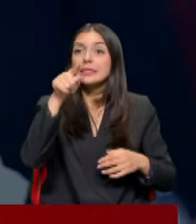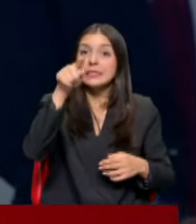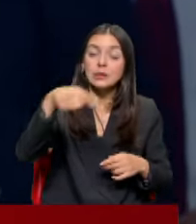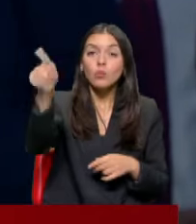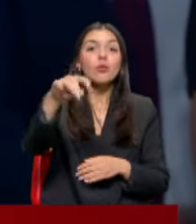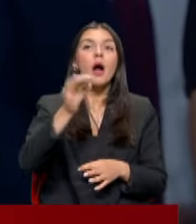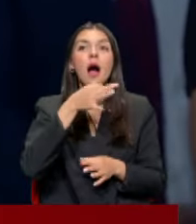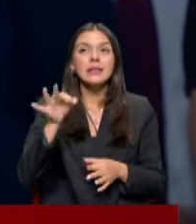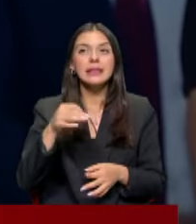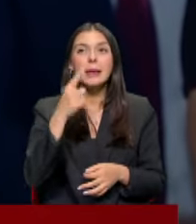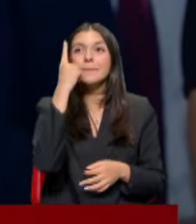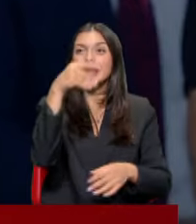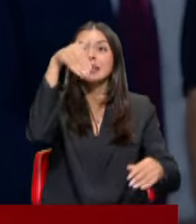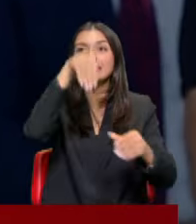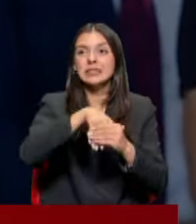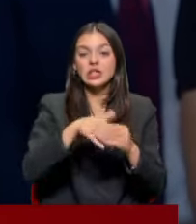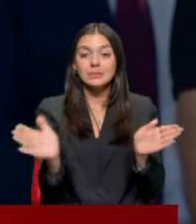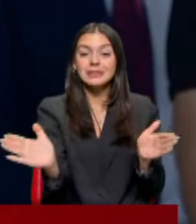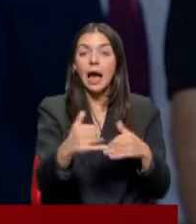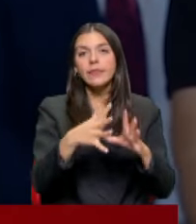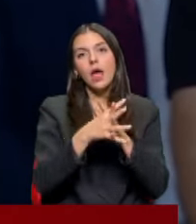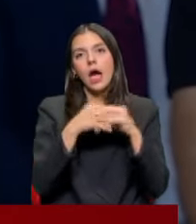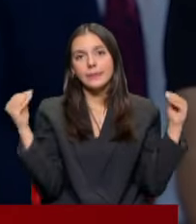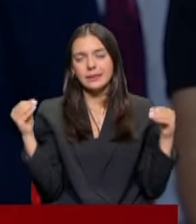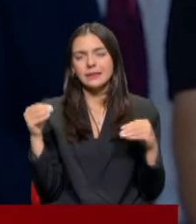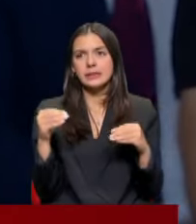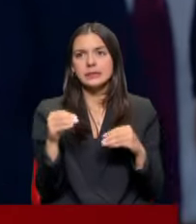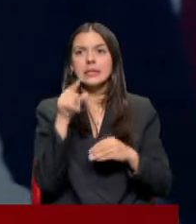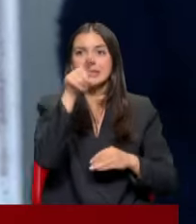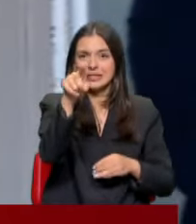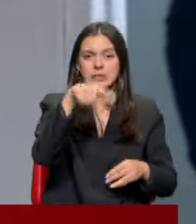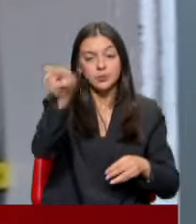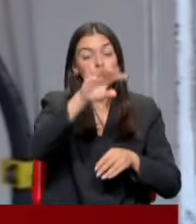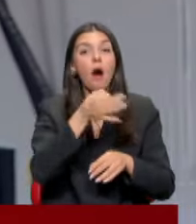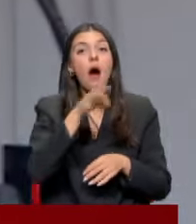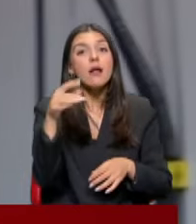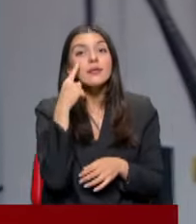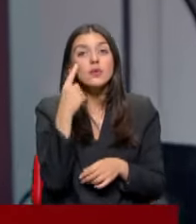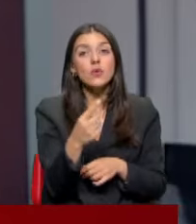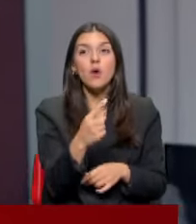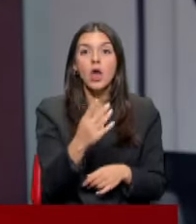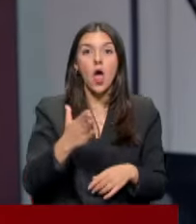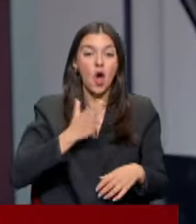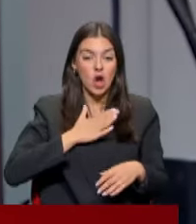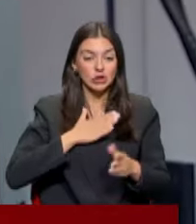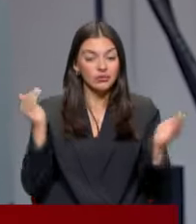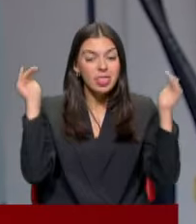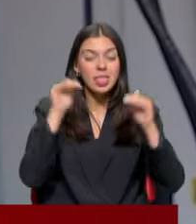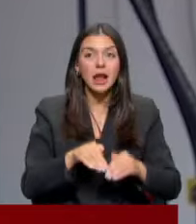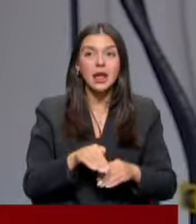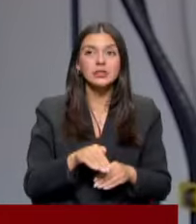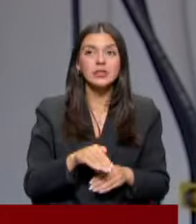altınları bir seçim sandığında kaybettiniz. Siz bu altınları önünüze